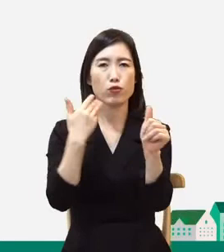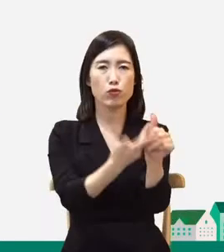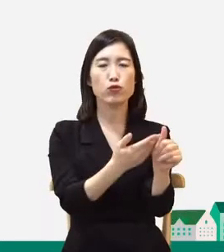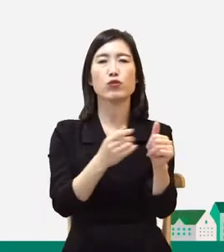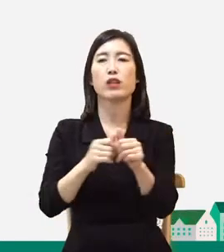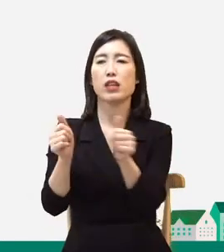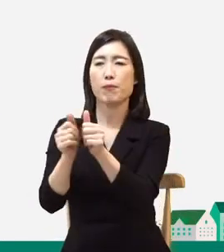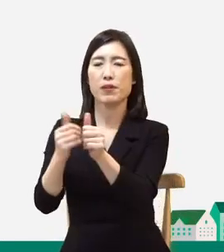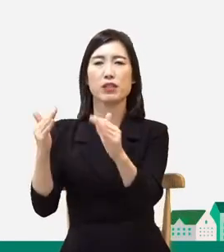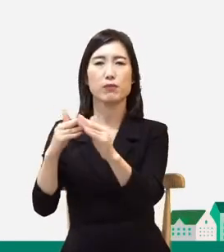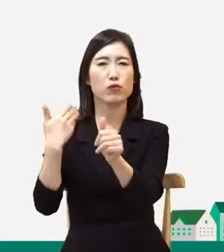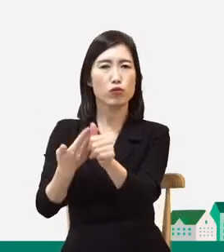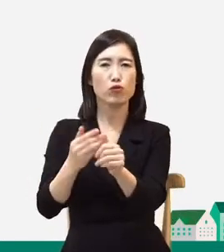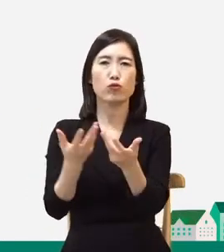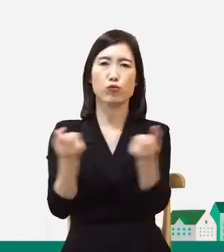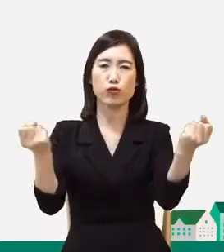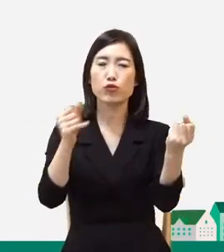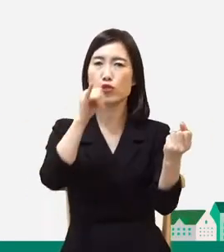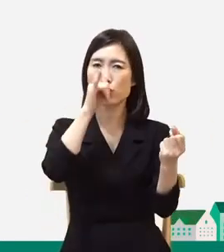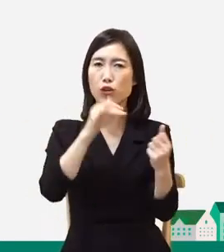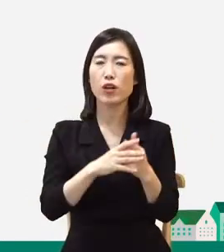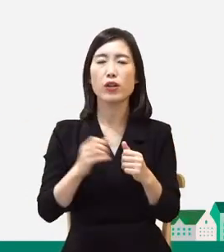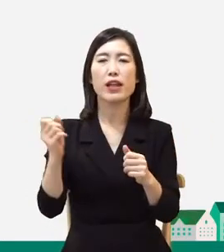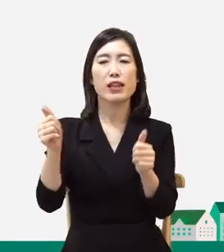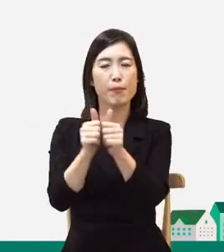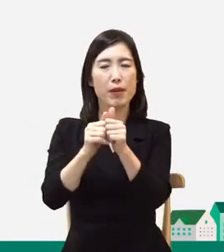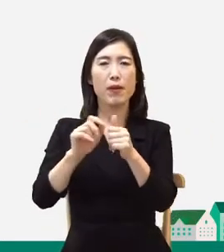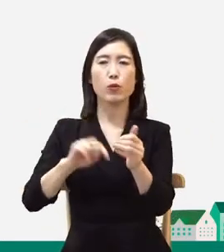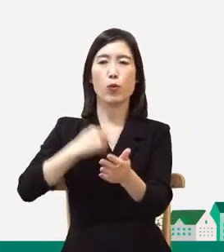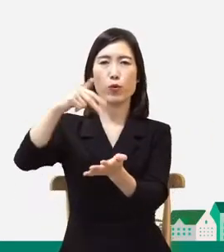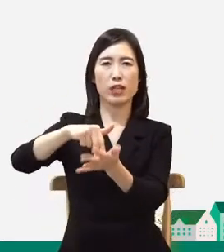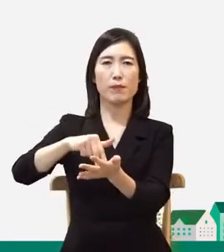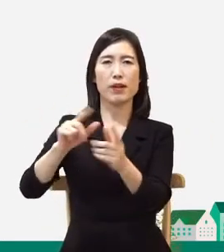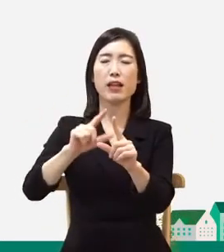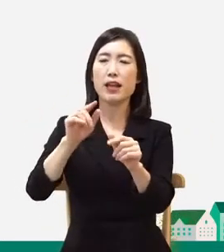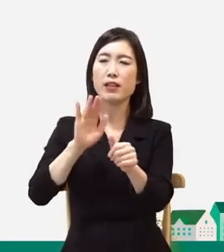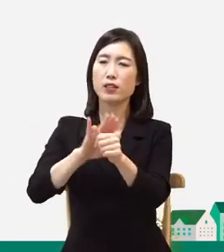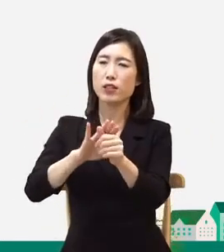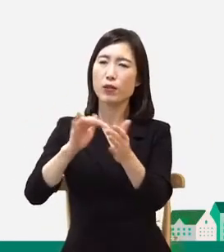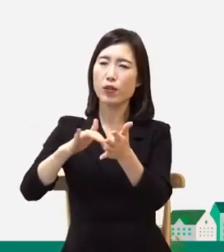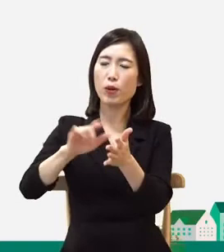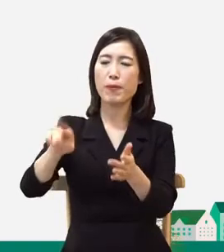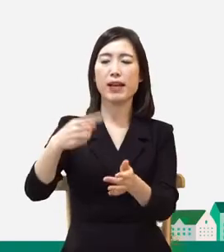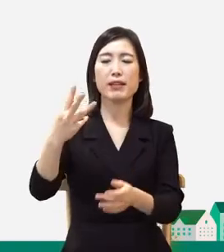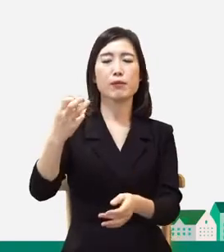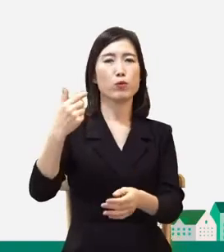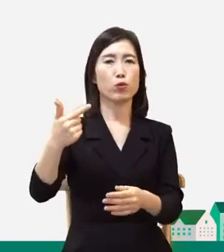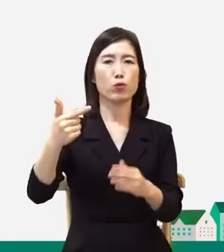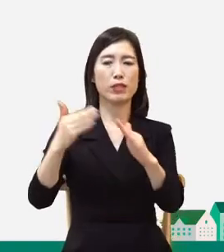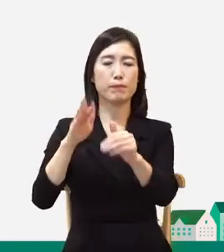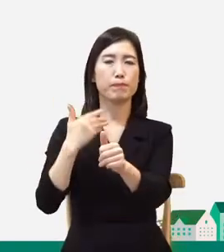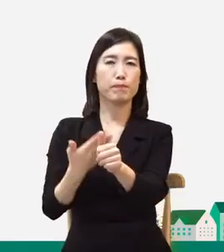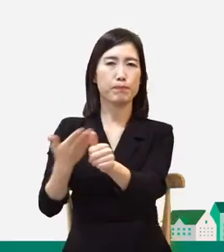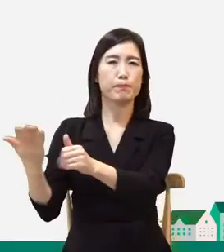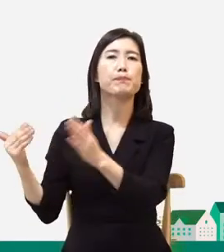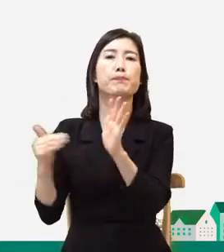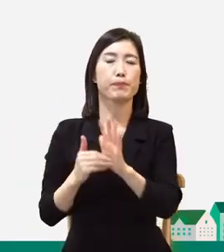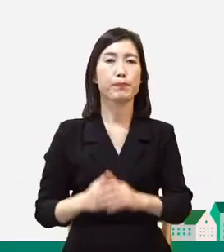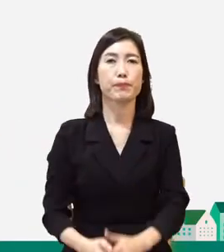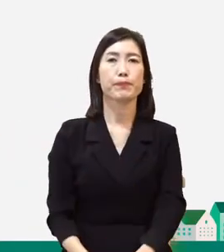남성 노숙인은 비전 트레이닝 센터, 다시 서기, 희망나무, 세 기관에서 총 136호를 운영하고 있습니다.